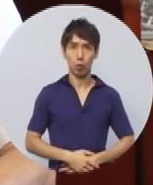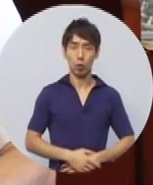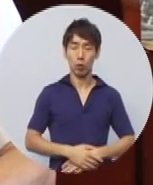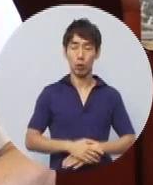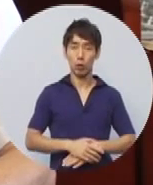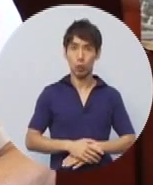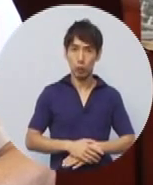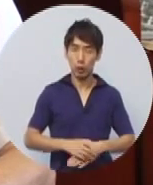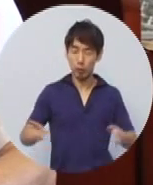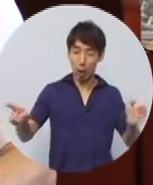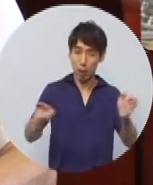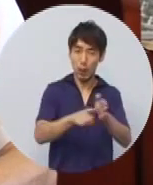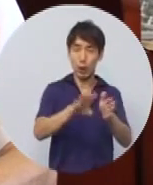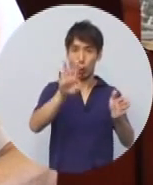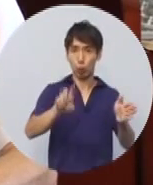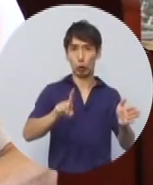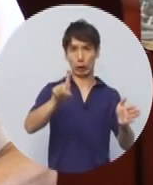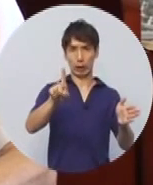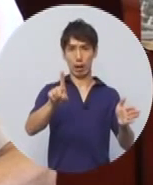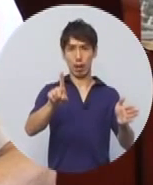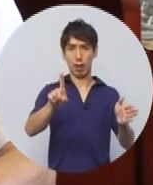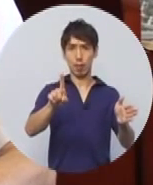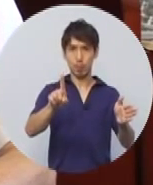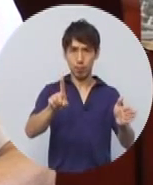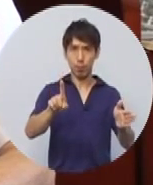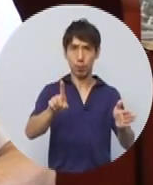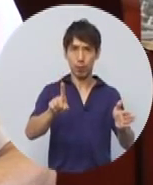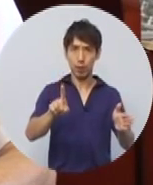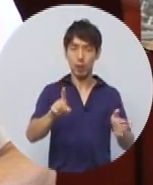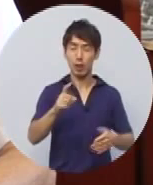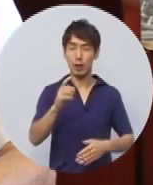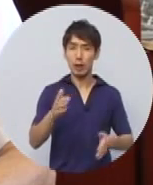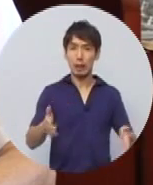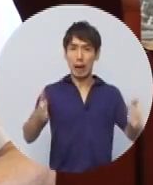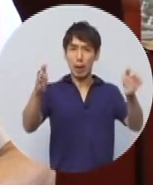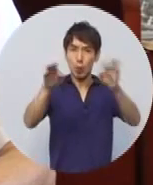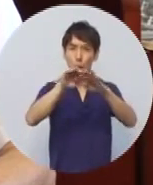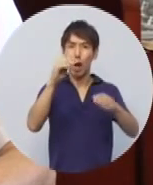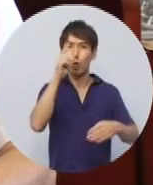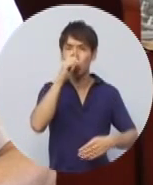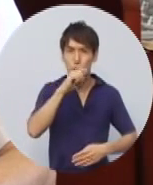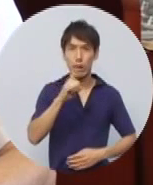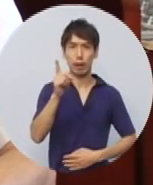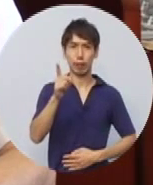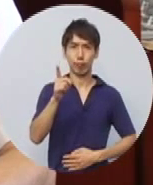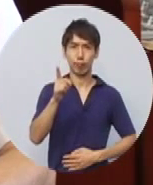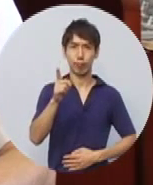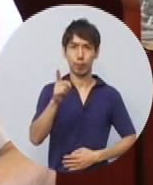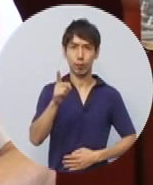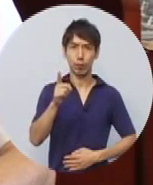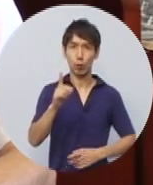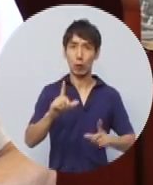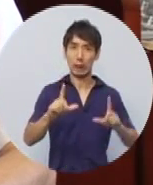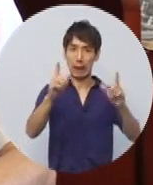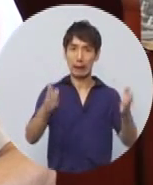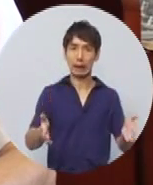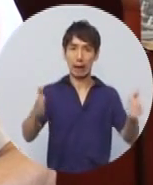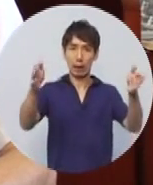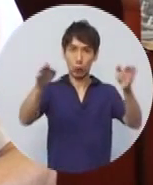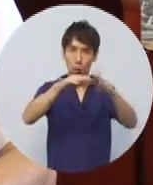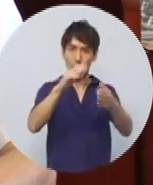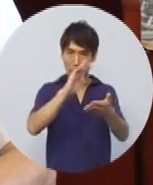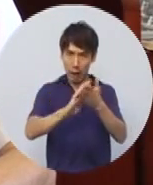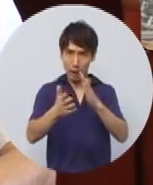年経ったということで、今いるこの建物が非常に古くなっているということがありますので、東館の再整備ということで